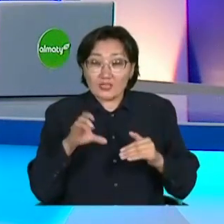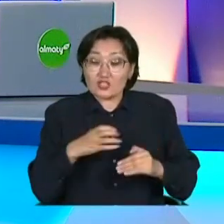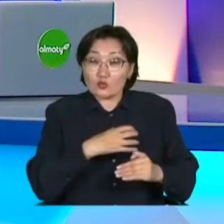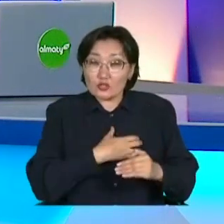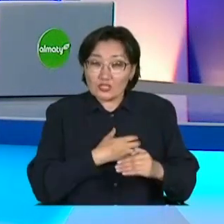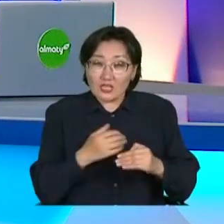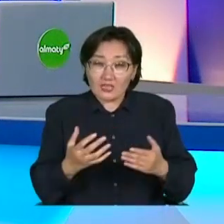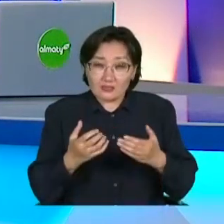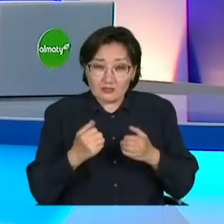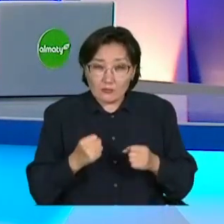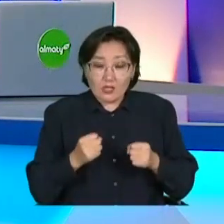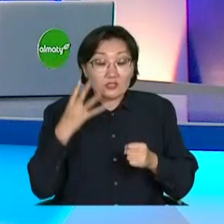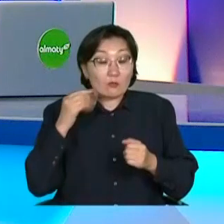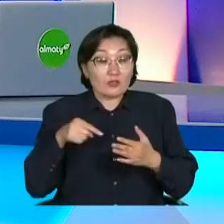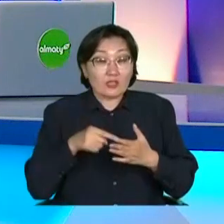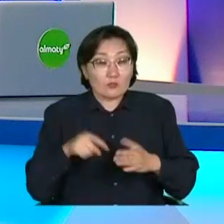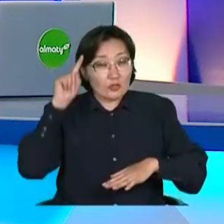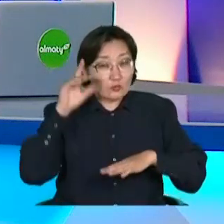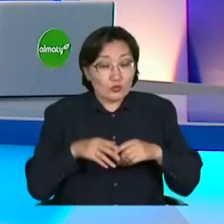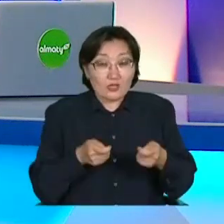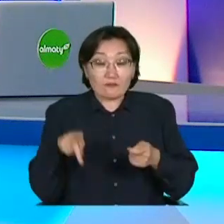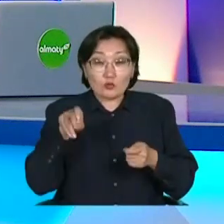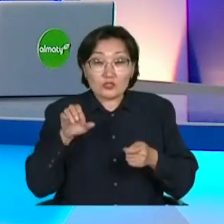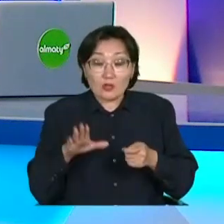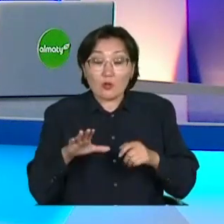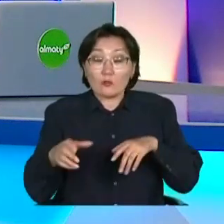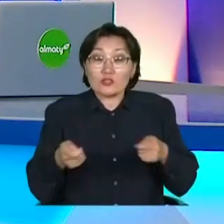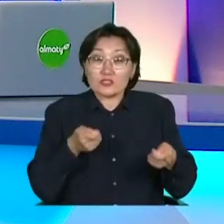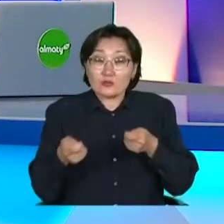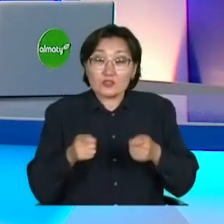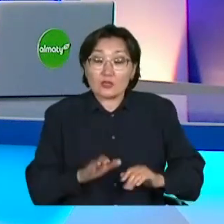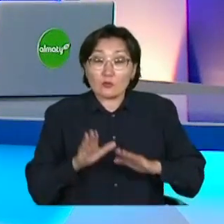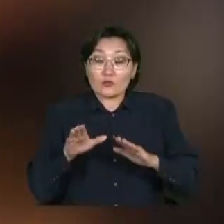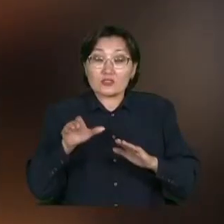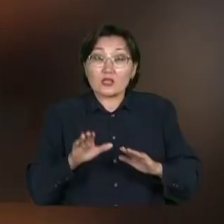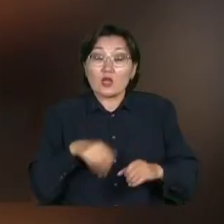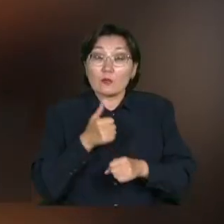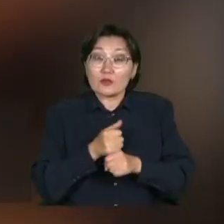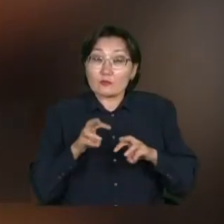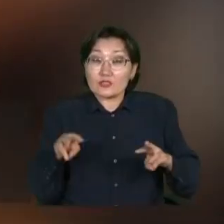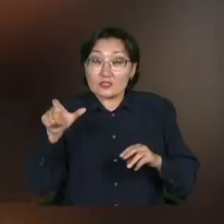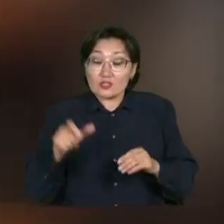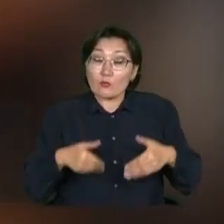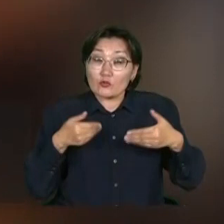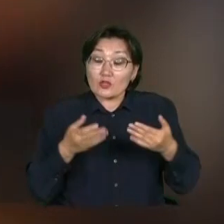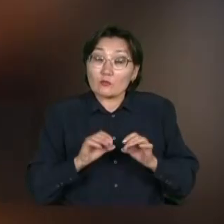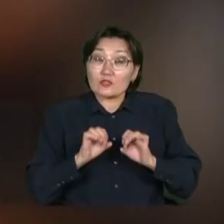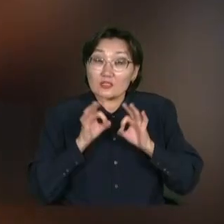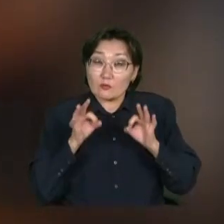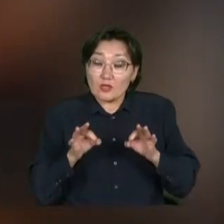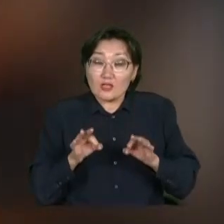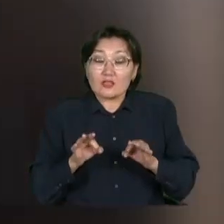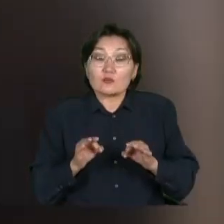орденімен марапатталды. Алматы қаласының әкімі Ерболат Досаев президентпен премьер-министрдің сәлемімен құттықтауын жеткізіп,